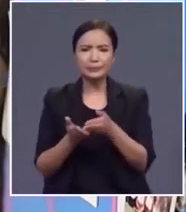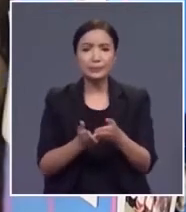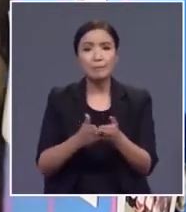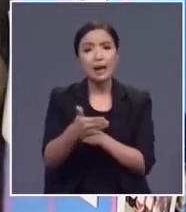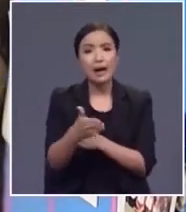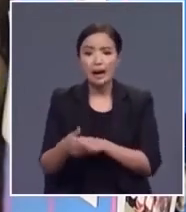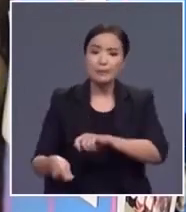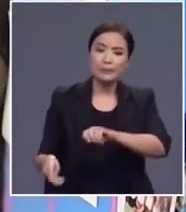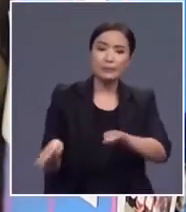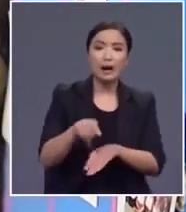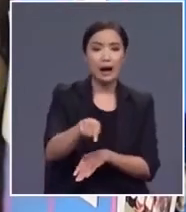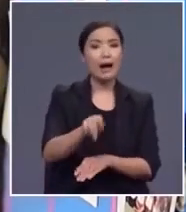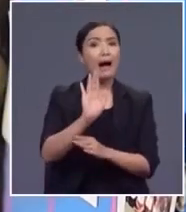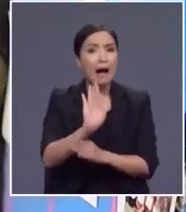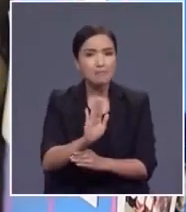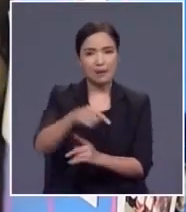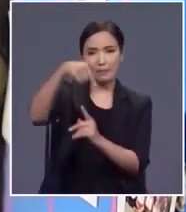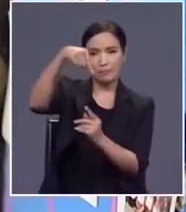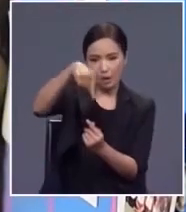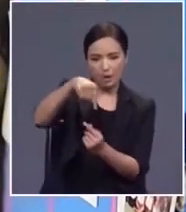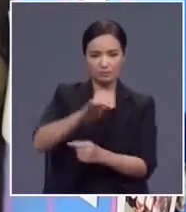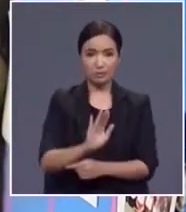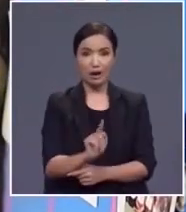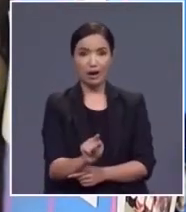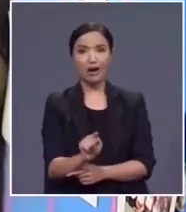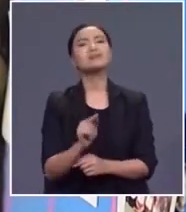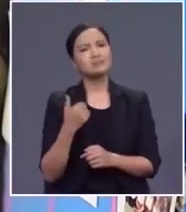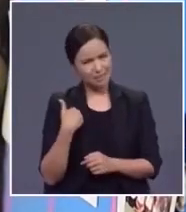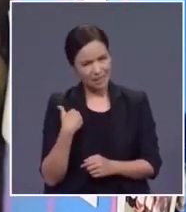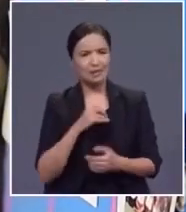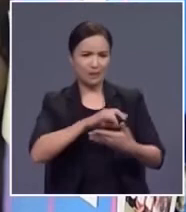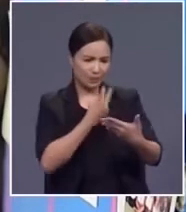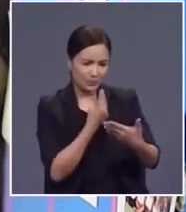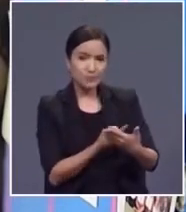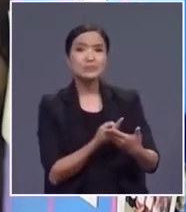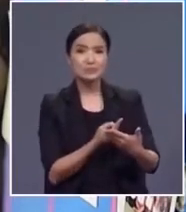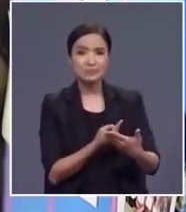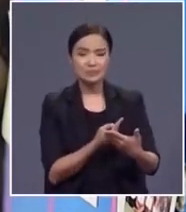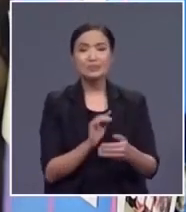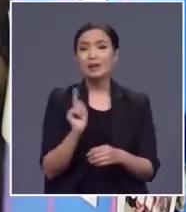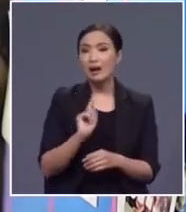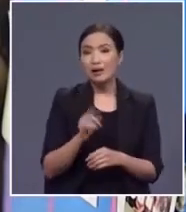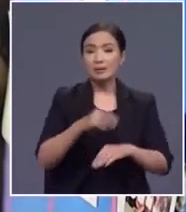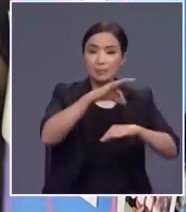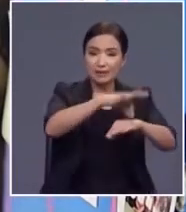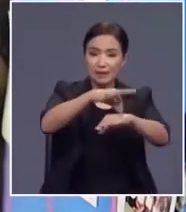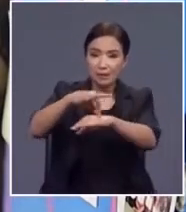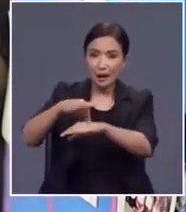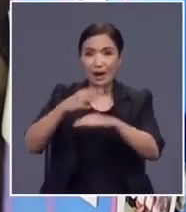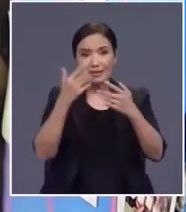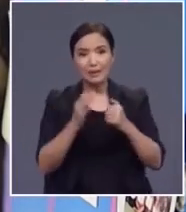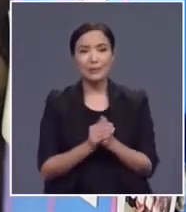ของสัตว์น้ำต่างๆนะครับเราสามารถที่จะปักหมุดเอาได้แล้วก็หลังจากที่เราปักหมุดเราก็แชร์เข้าไปในกลุ่ม